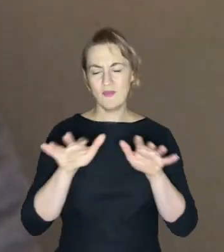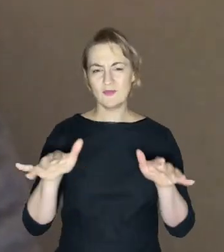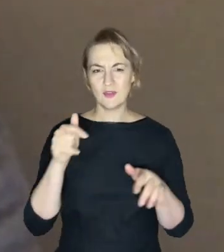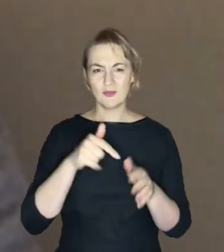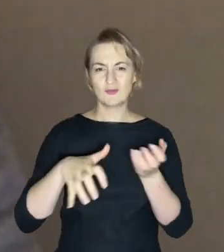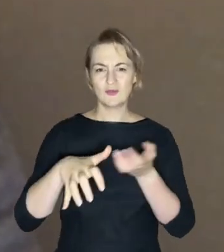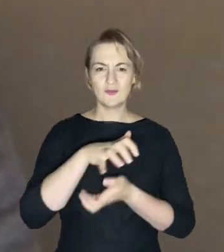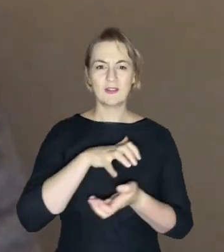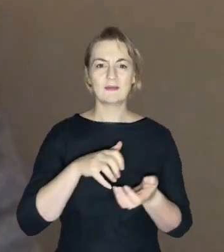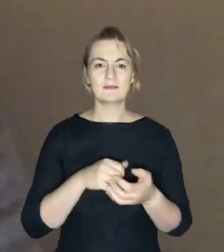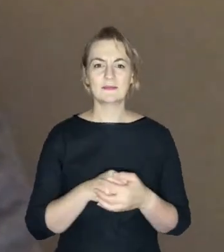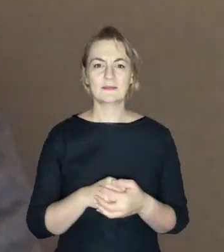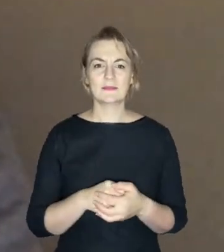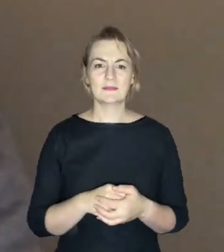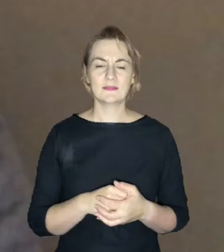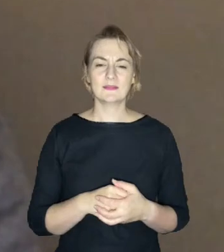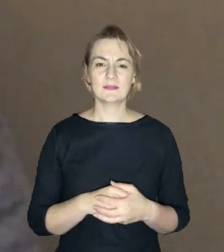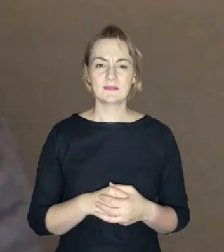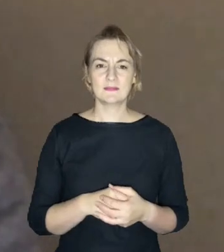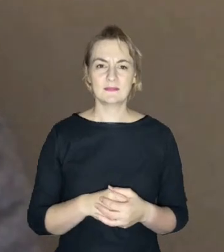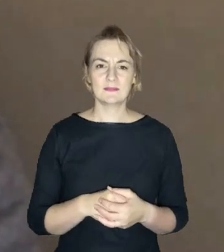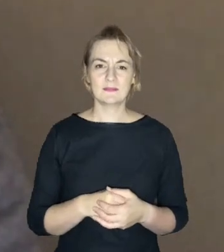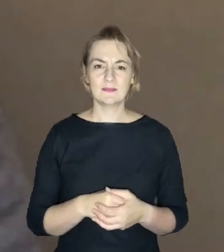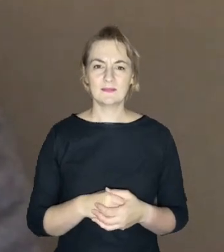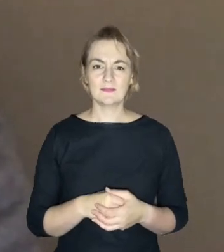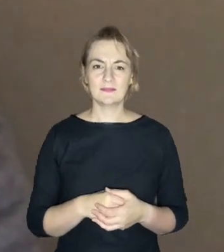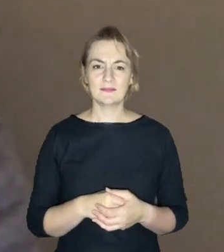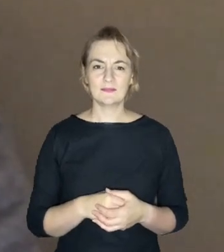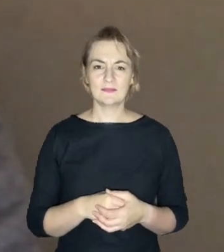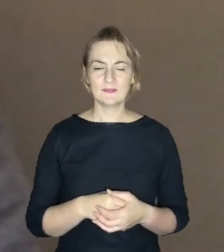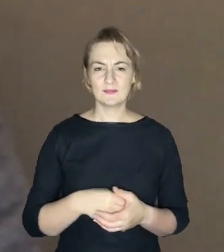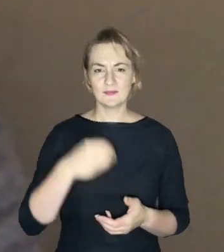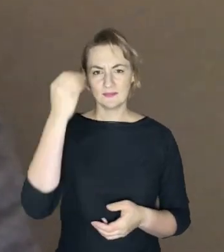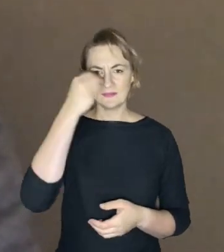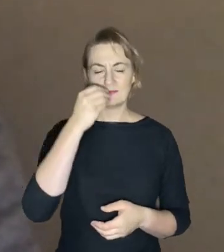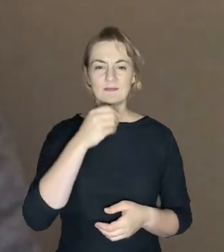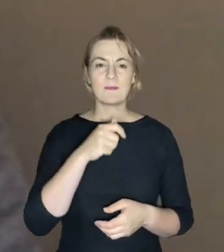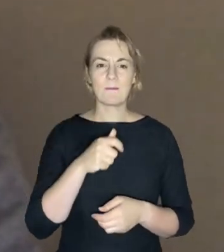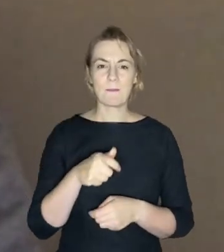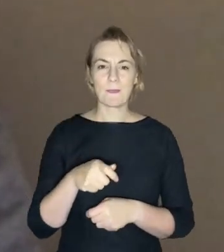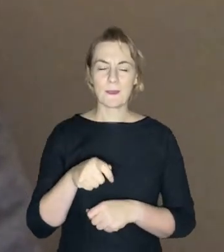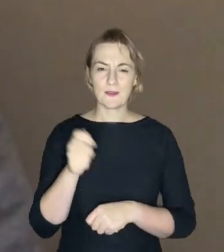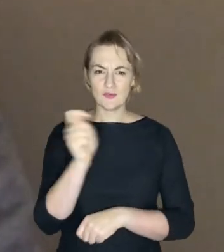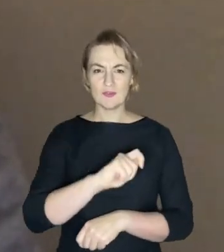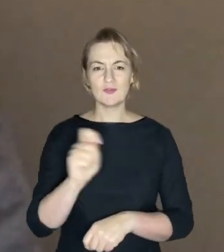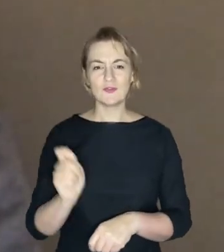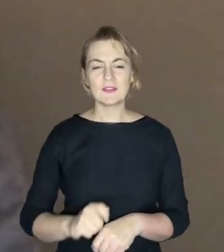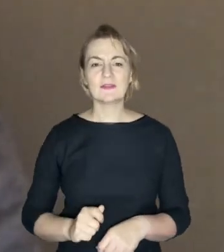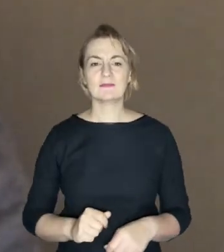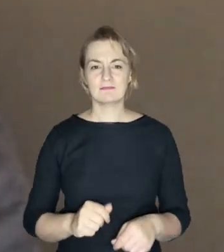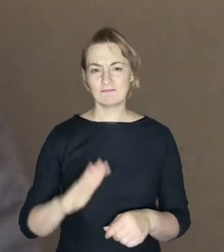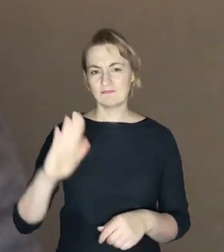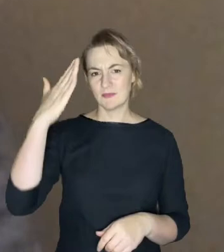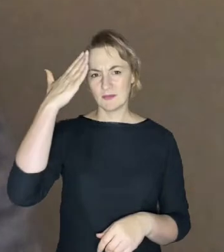części świata, czyli chrześcijaństwa, no dowiadują się, że